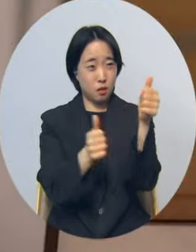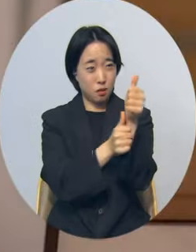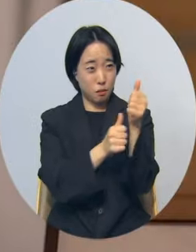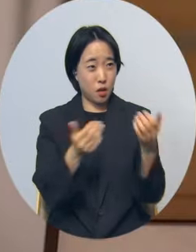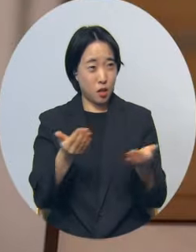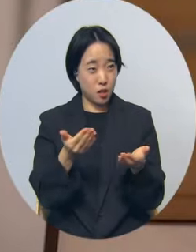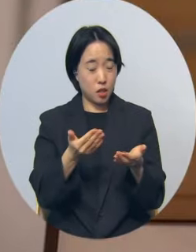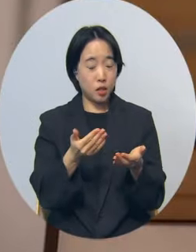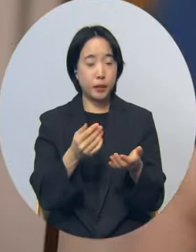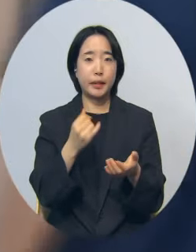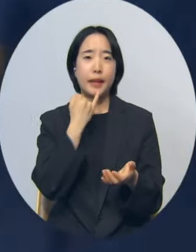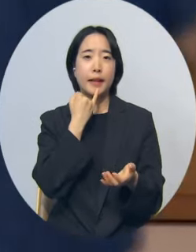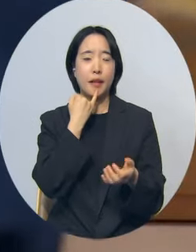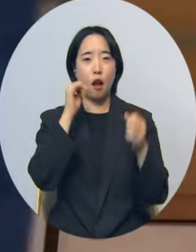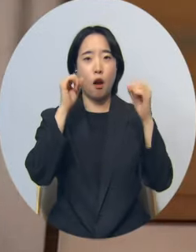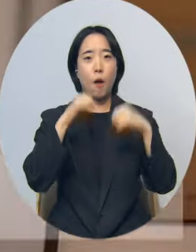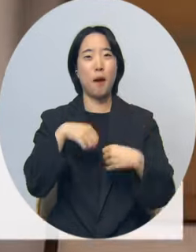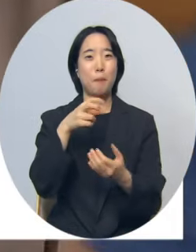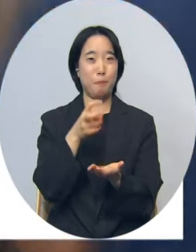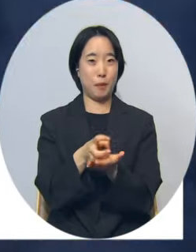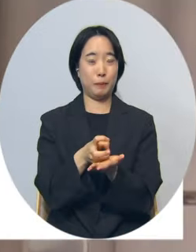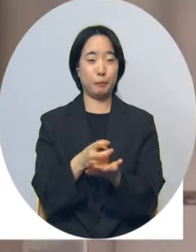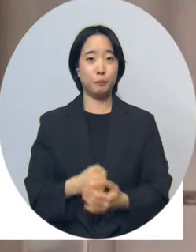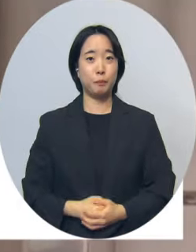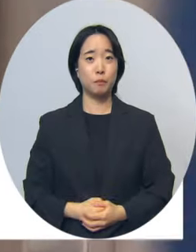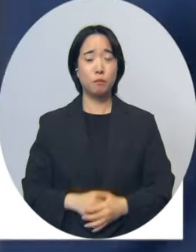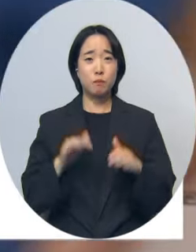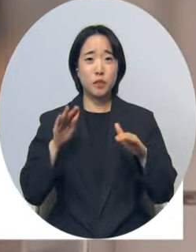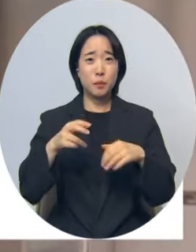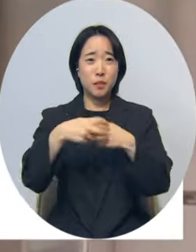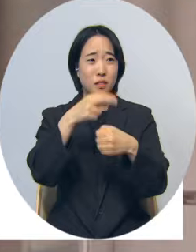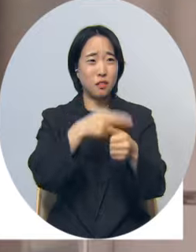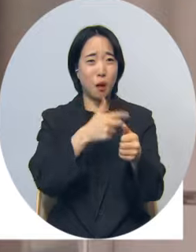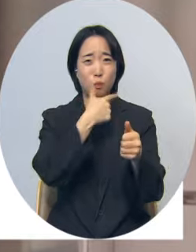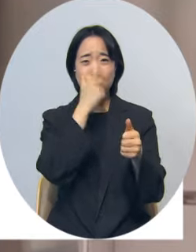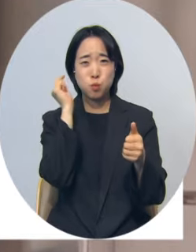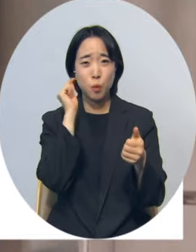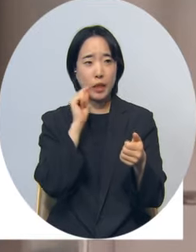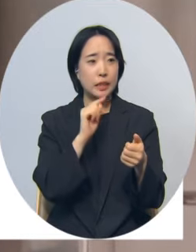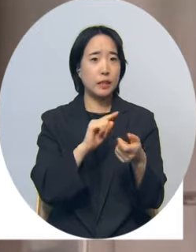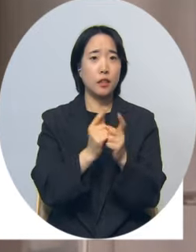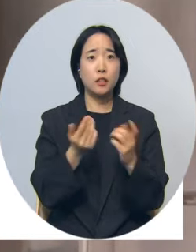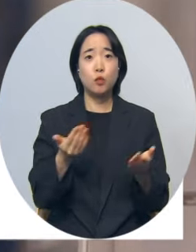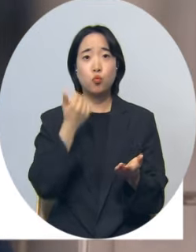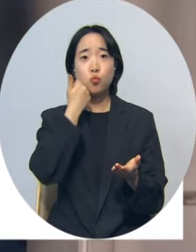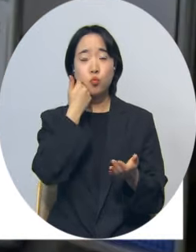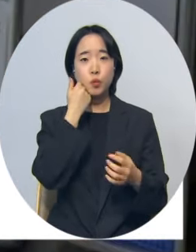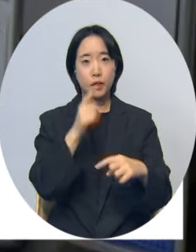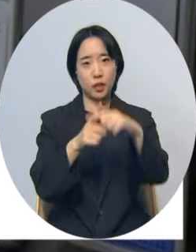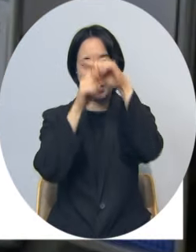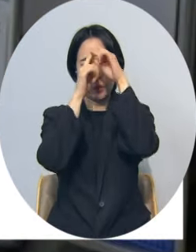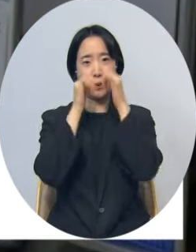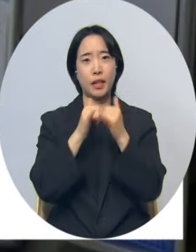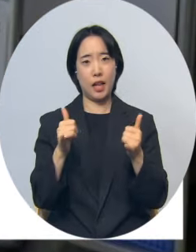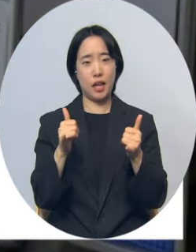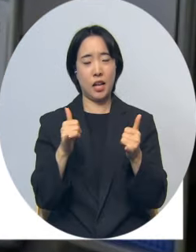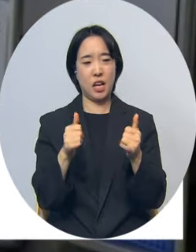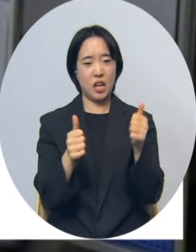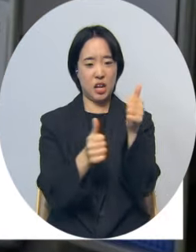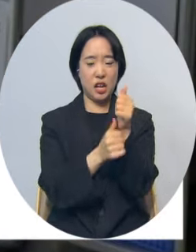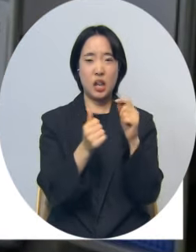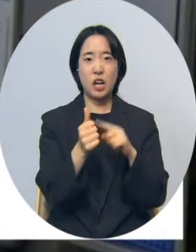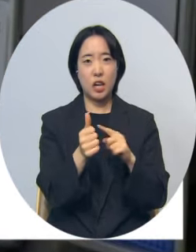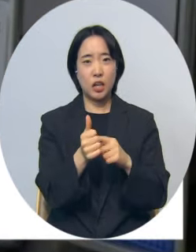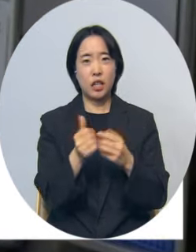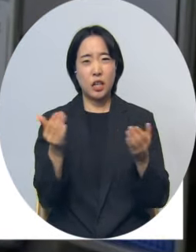내용입니다. 의사 집단 행동으로 의료 공백이 장기화하는 가운데 사실상 의사의 빈자리를 채우고 있는 간호